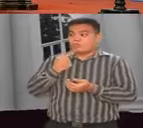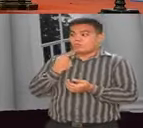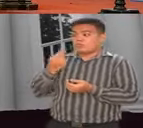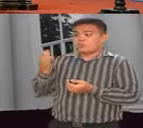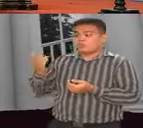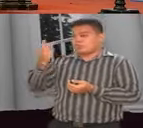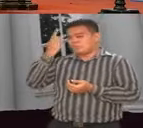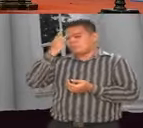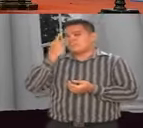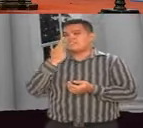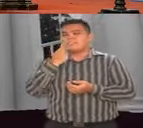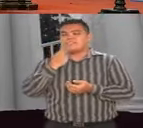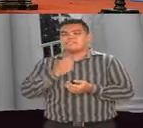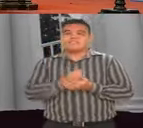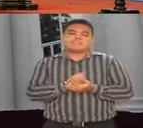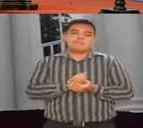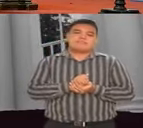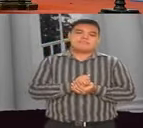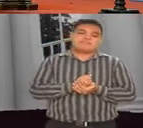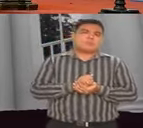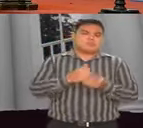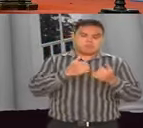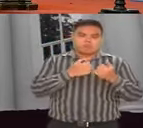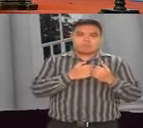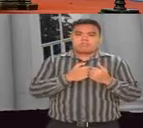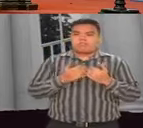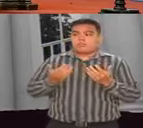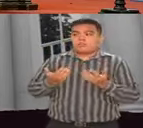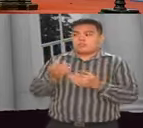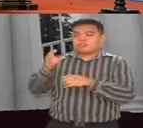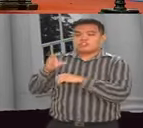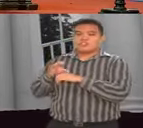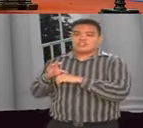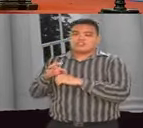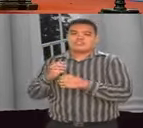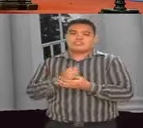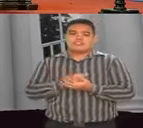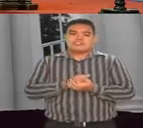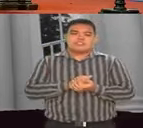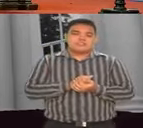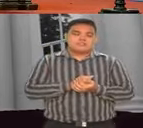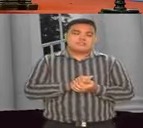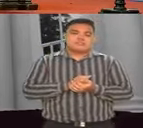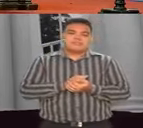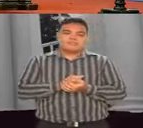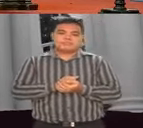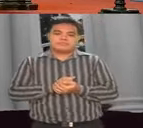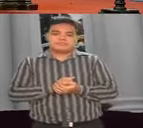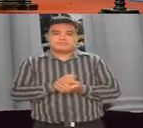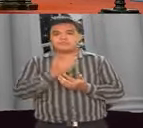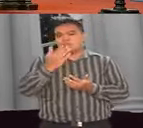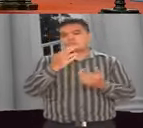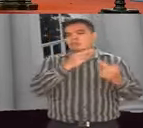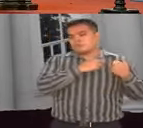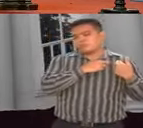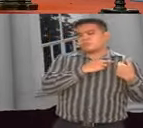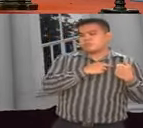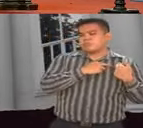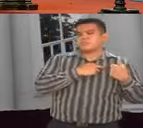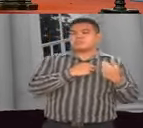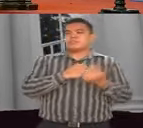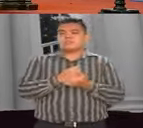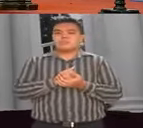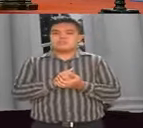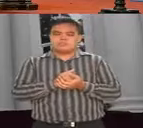Kinsa da imong parents? Asa ka nag-church? Ano ba? Imo ng